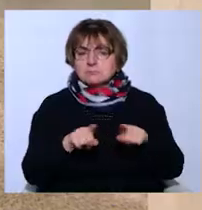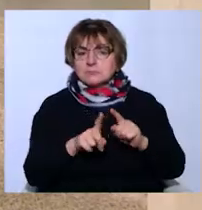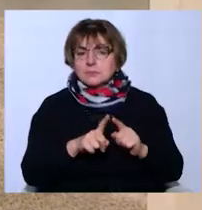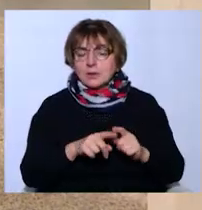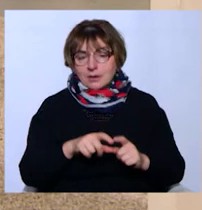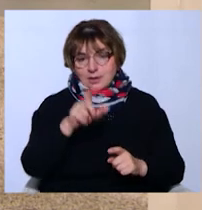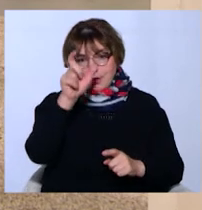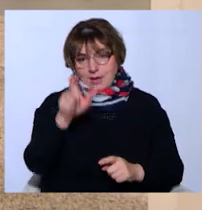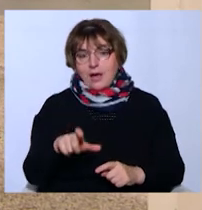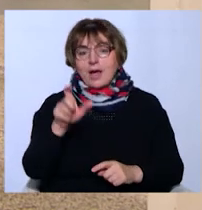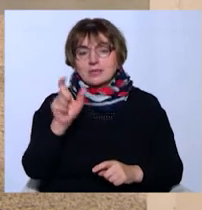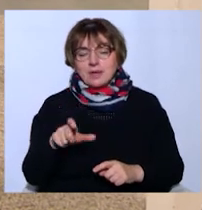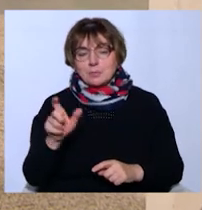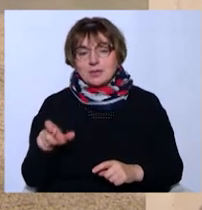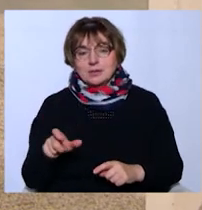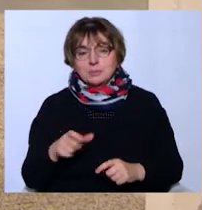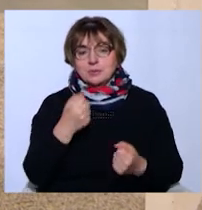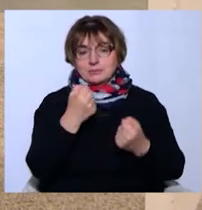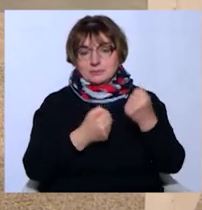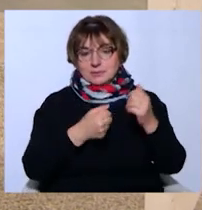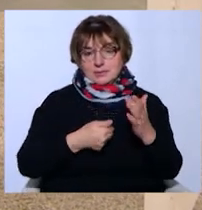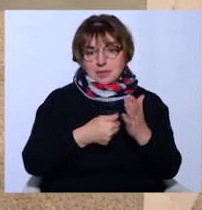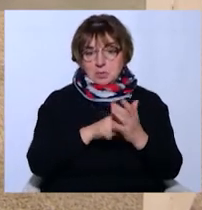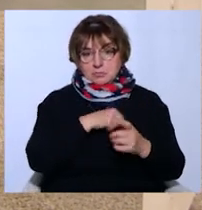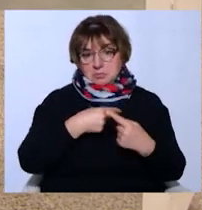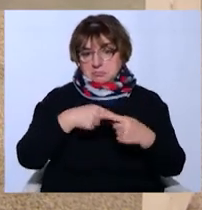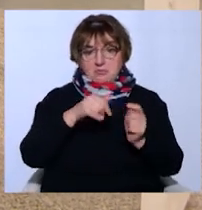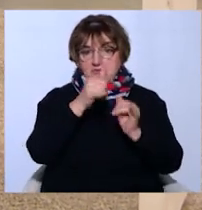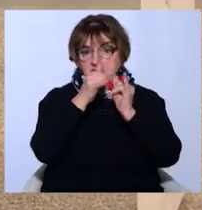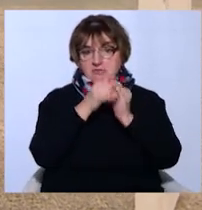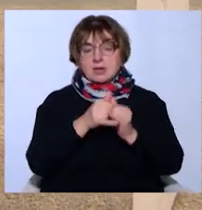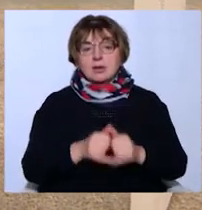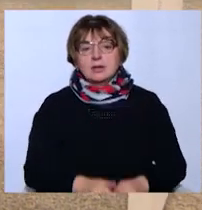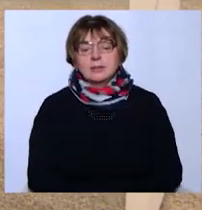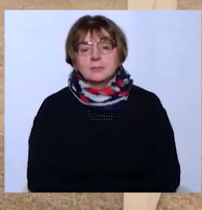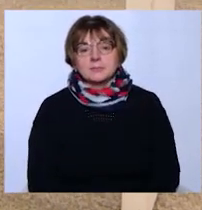მართავენ, ამოძრავებენ. ამიტომ ავტომობილი შეგვიძლია აი აქ ჩავსვათ.